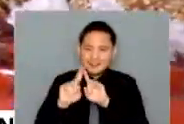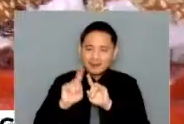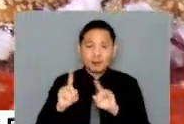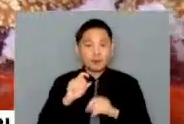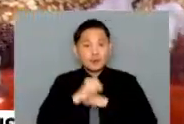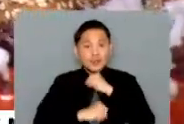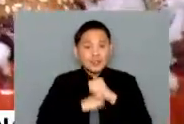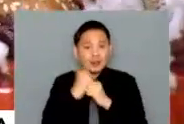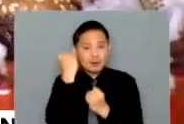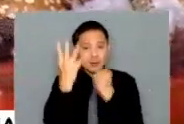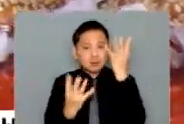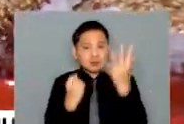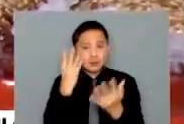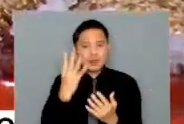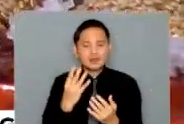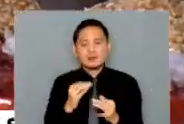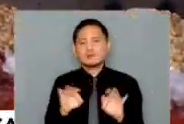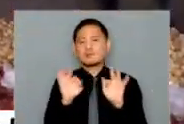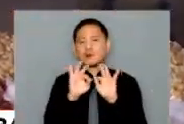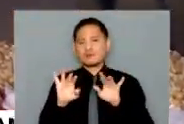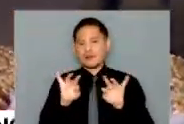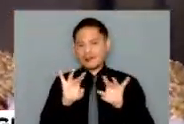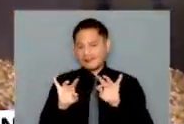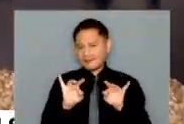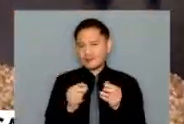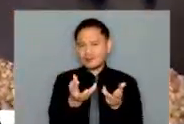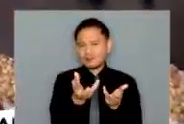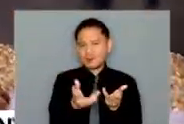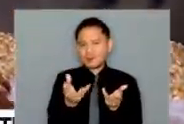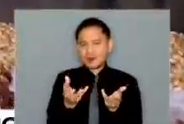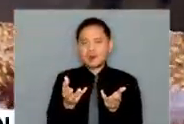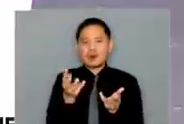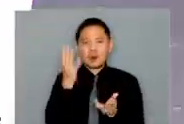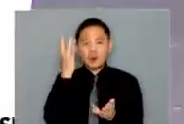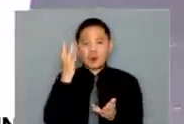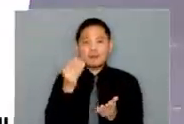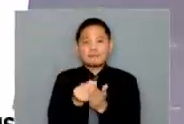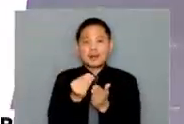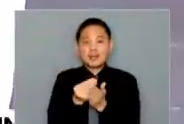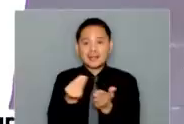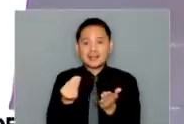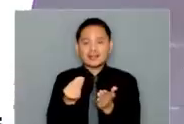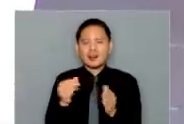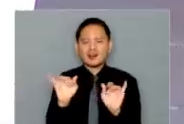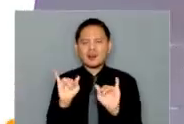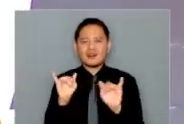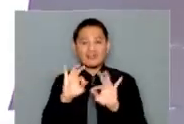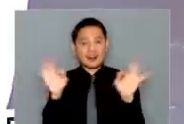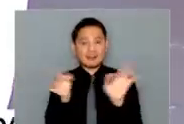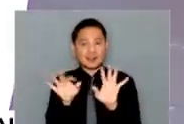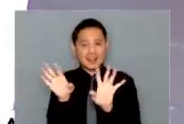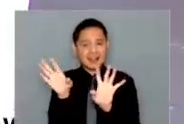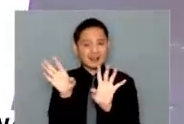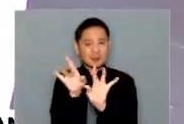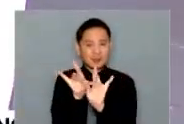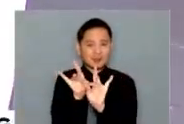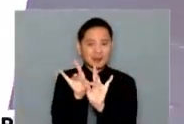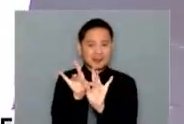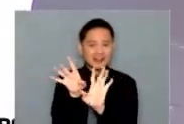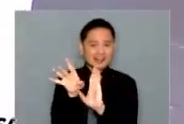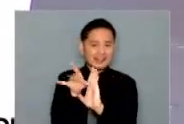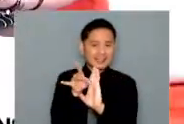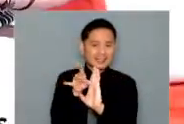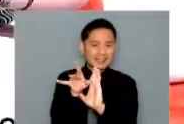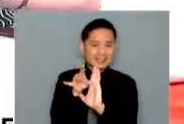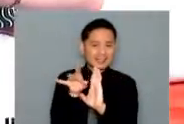sinasabi nila na dapat may kakanin para malagkit to keep the family together. Yeah. Yeah. Ewan ko na lang kung hindi pa. Kung hindi pa lalagkit